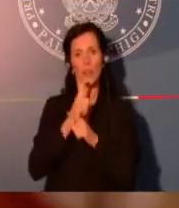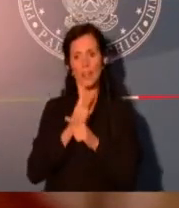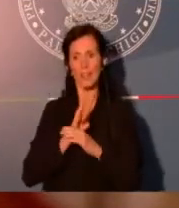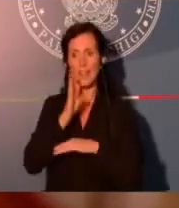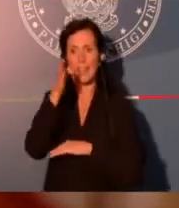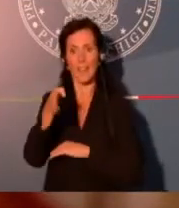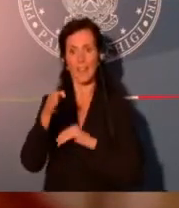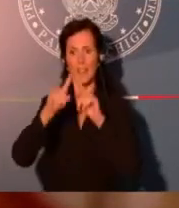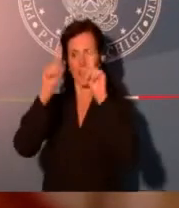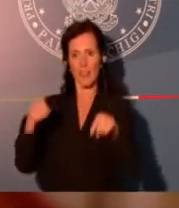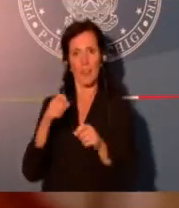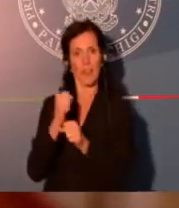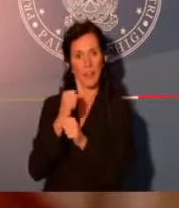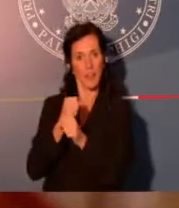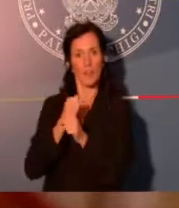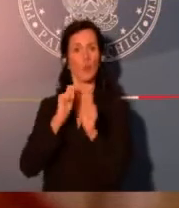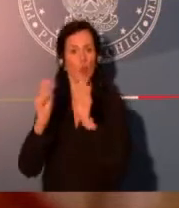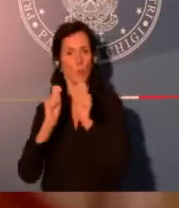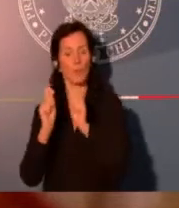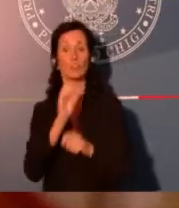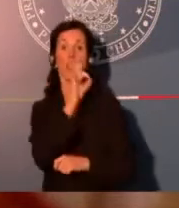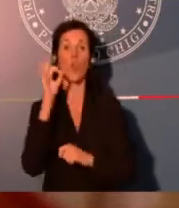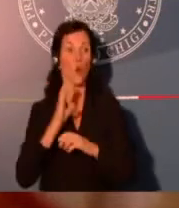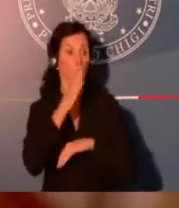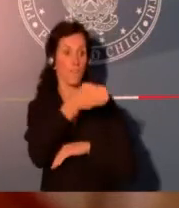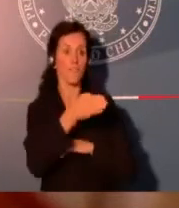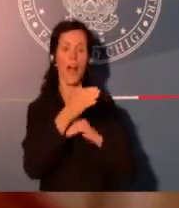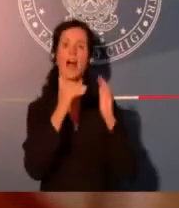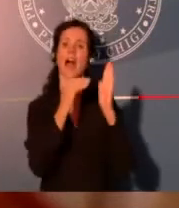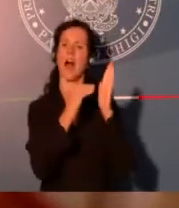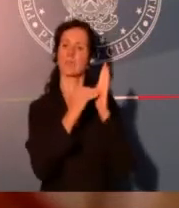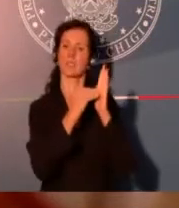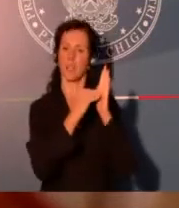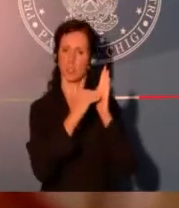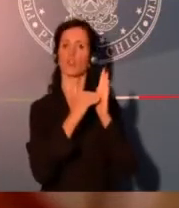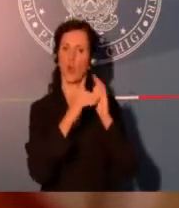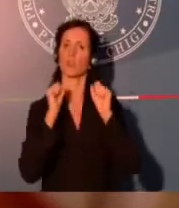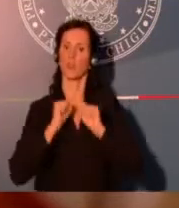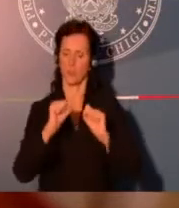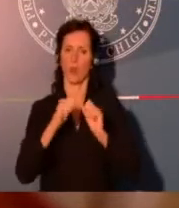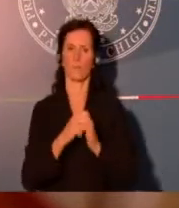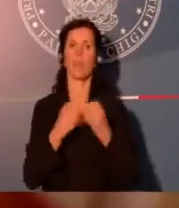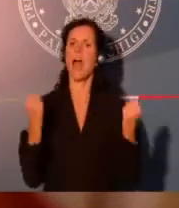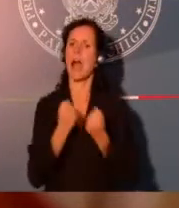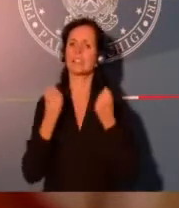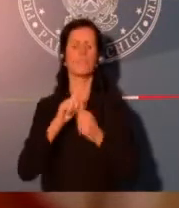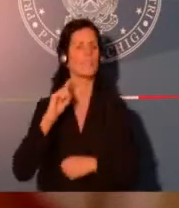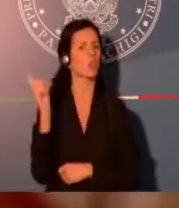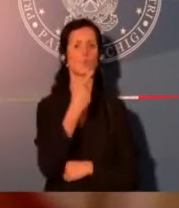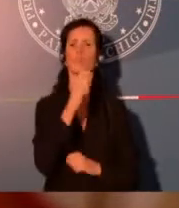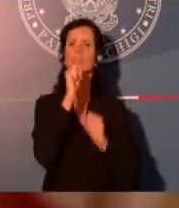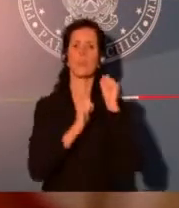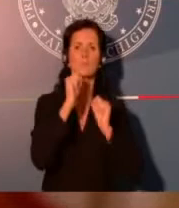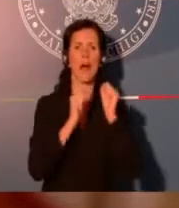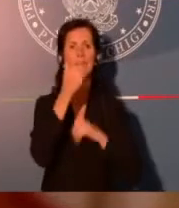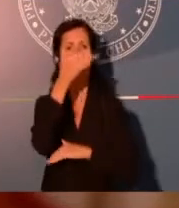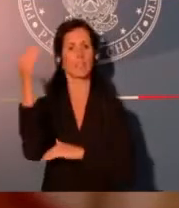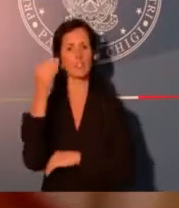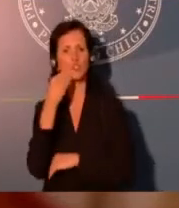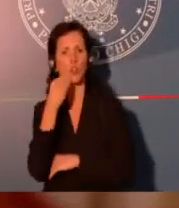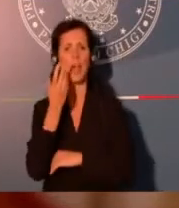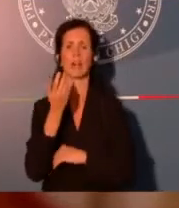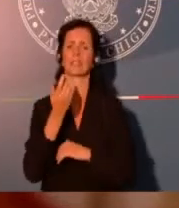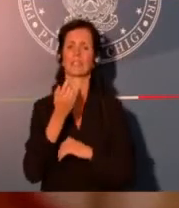o abitazioni private. Tutte le attività di ristorazione, tutte, pub, ristoranti,